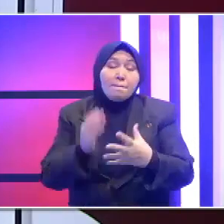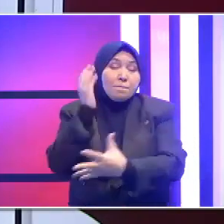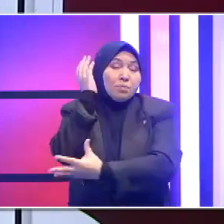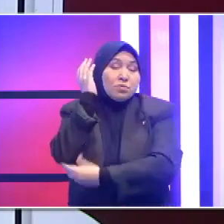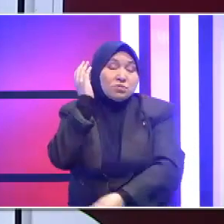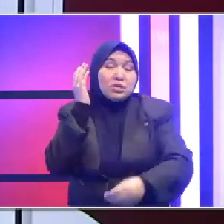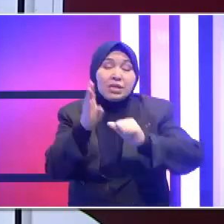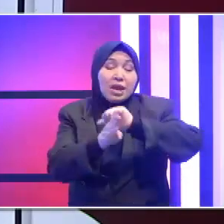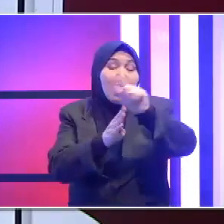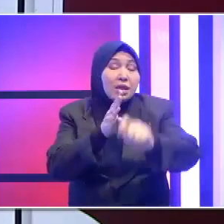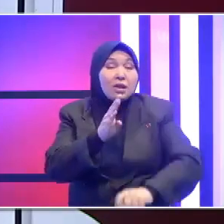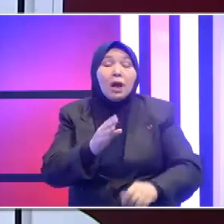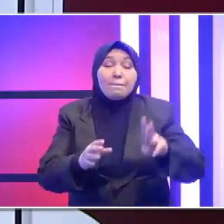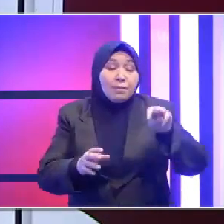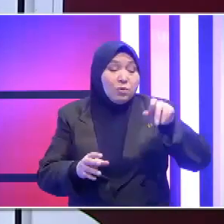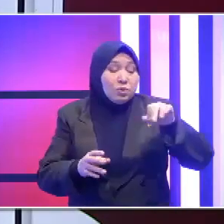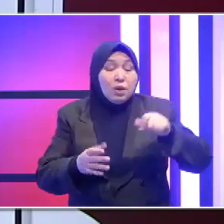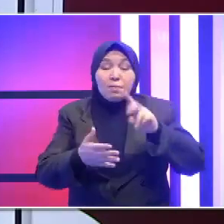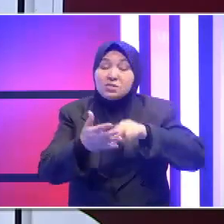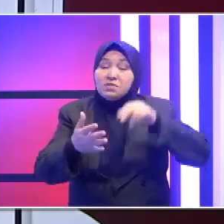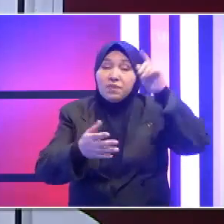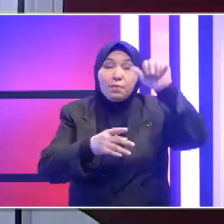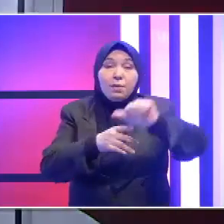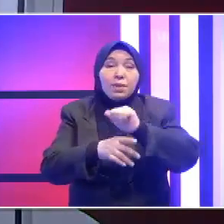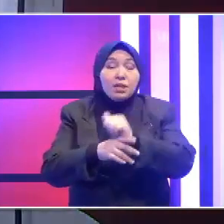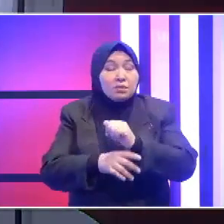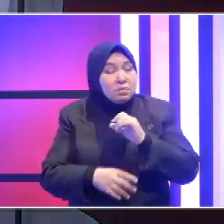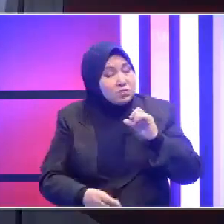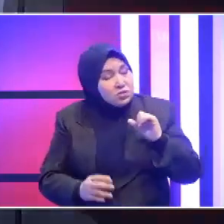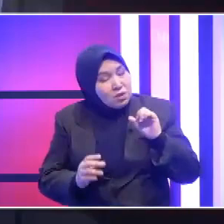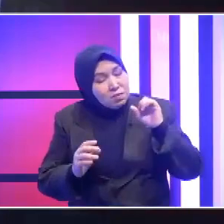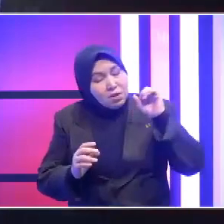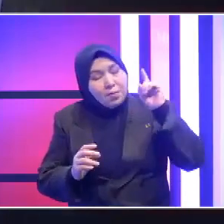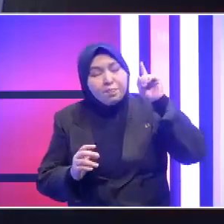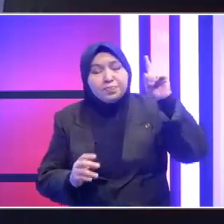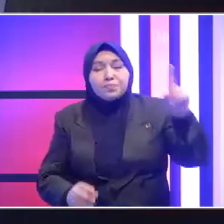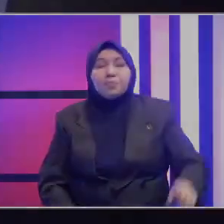di akhir sana batu rantai Banyuwangi loh